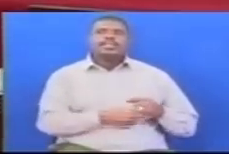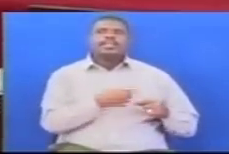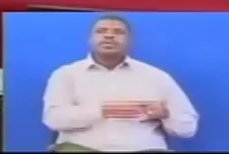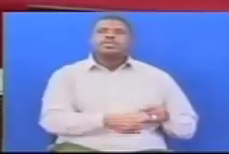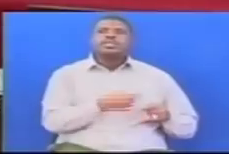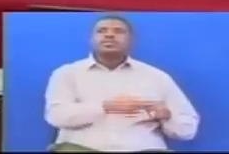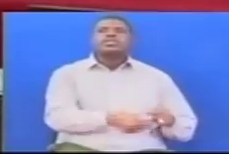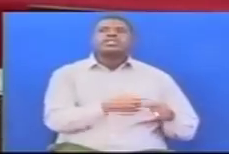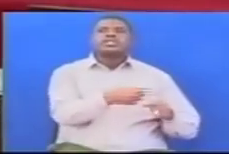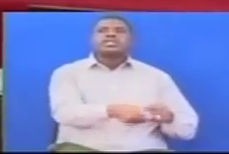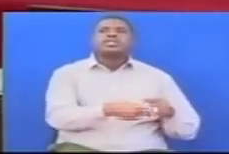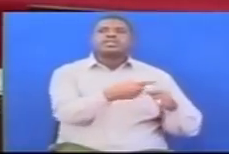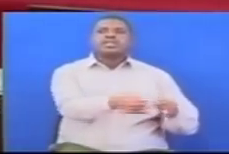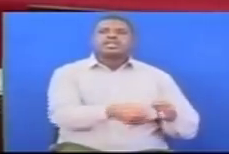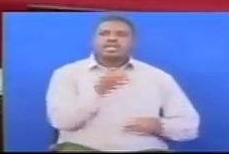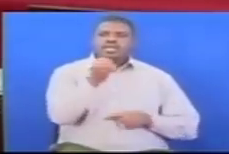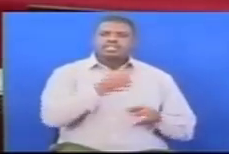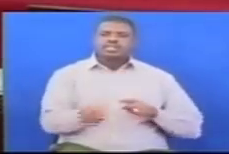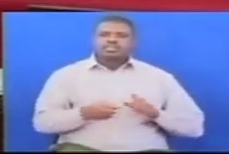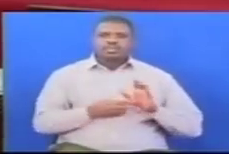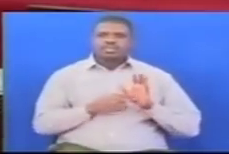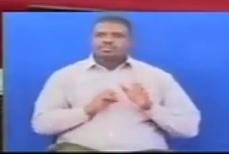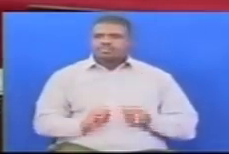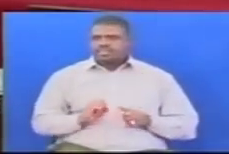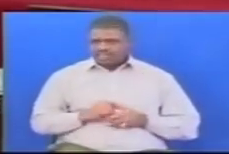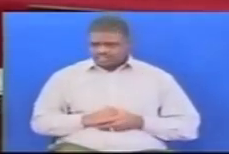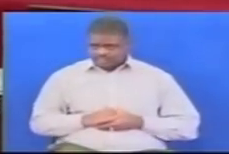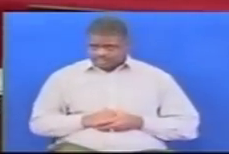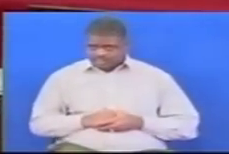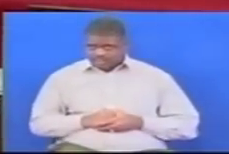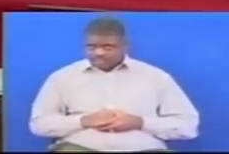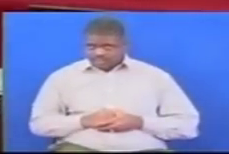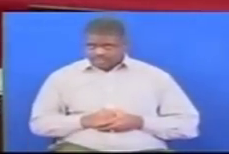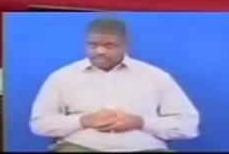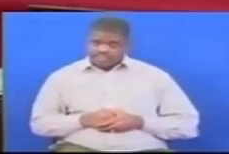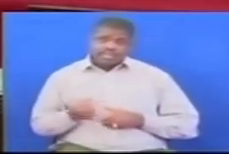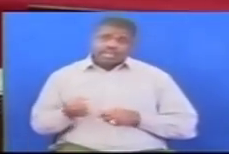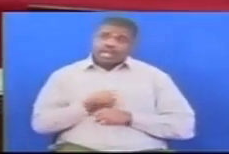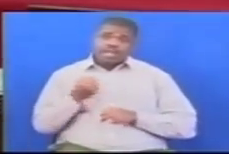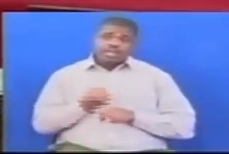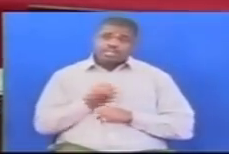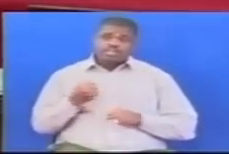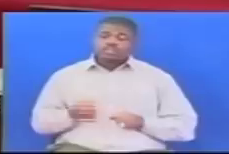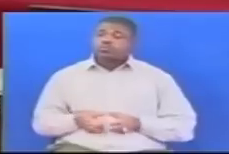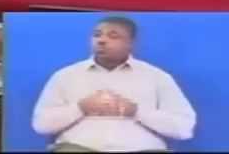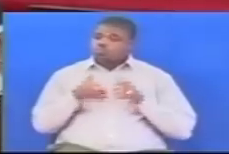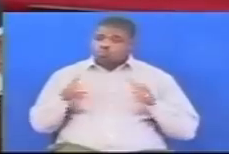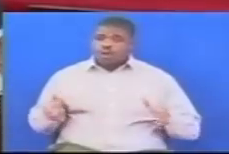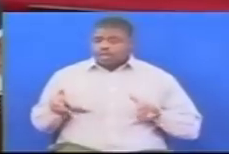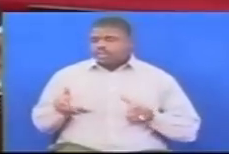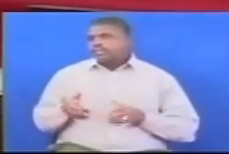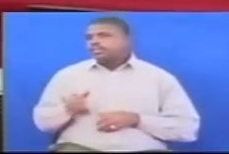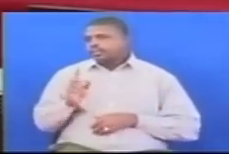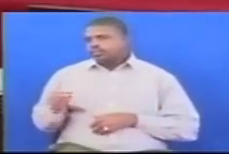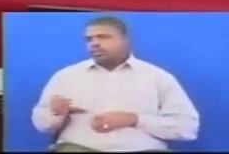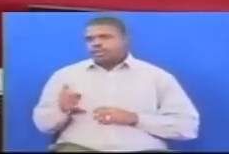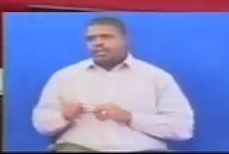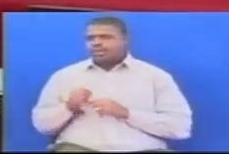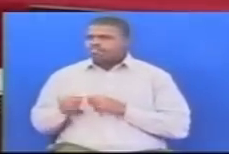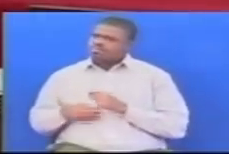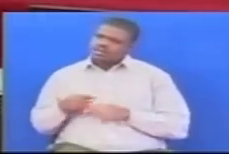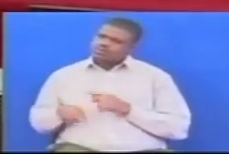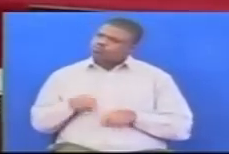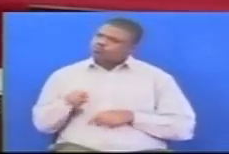mpaka sasa hivi uko kwenye 70%. Mheshimiwa mwenyekiti, kazi kubwa inafanyika, lakini mradi huu